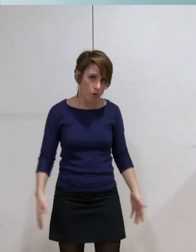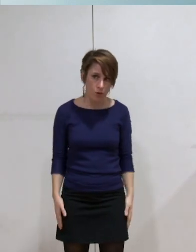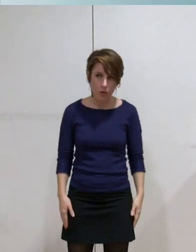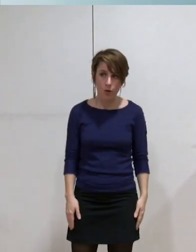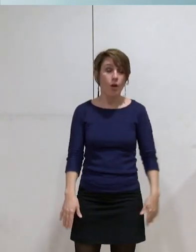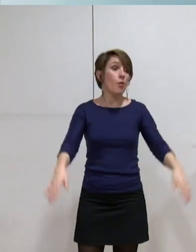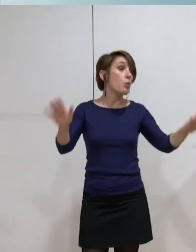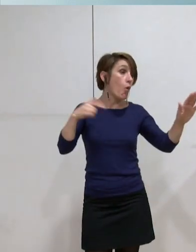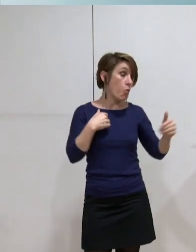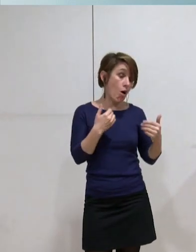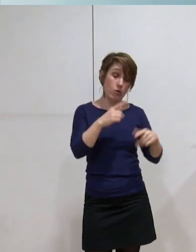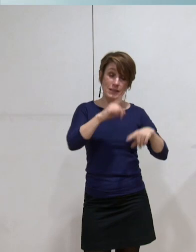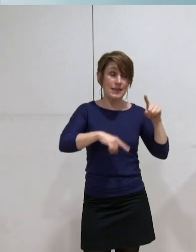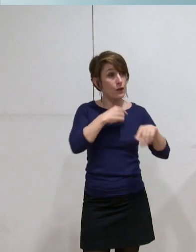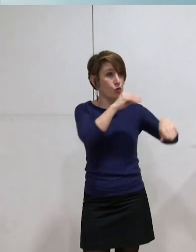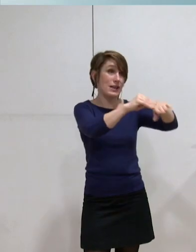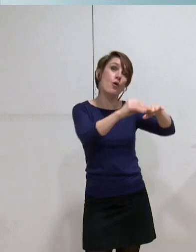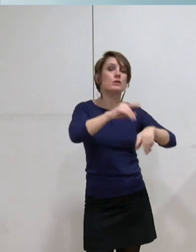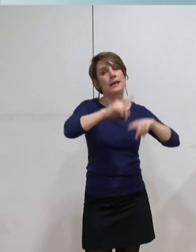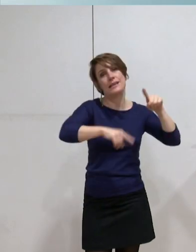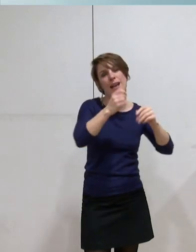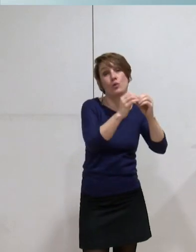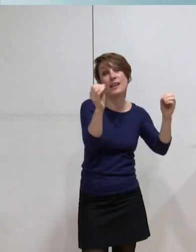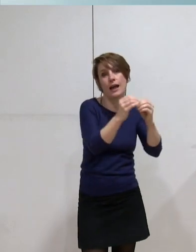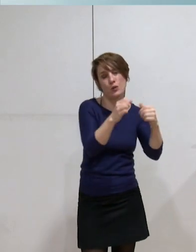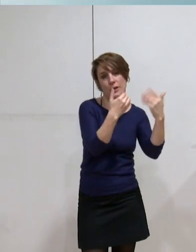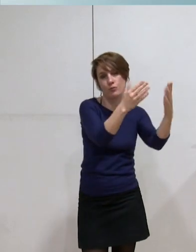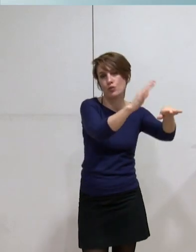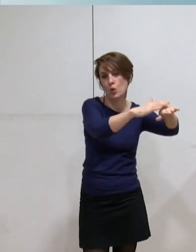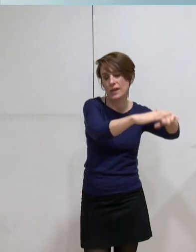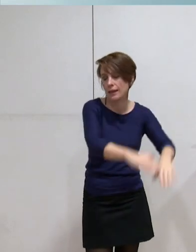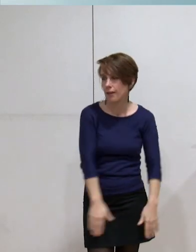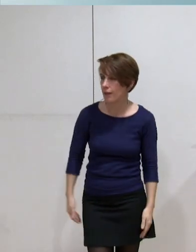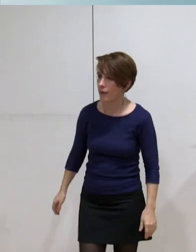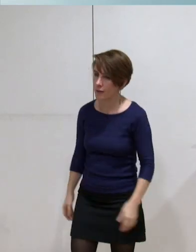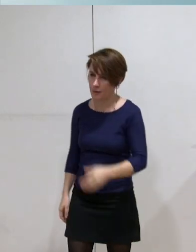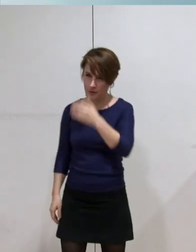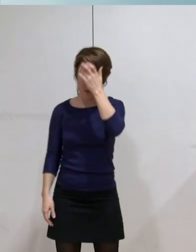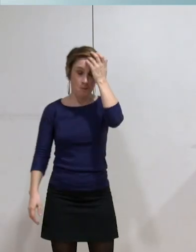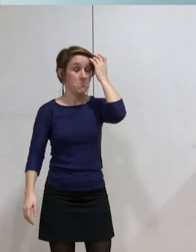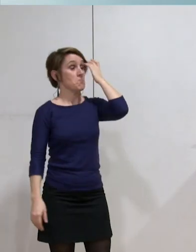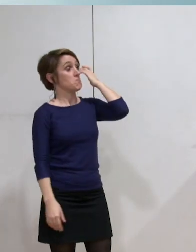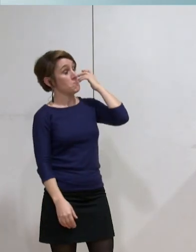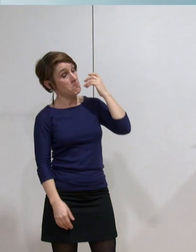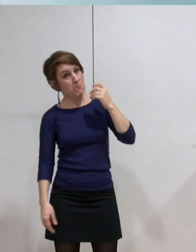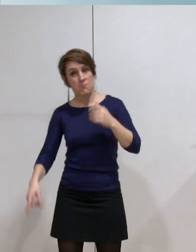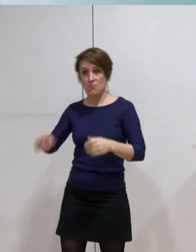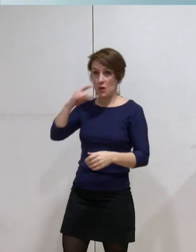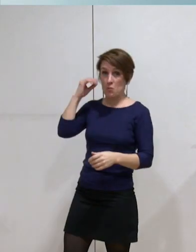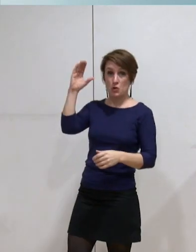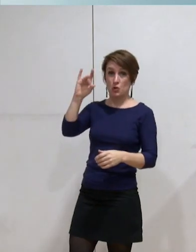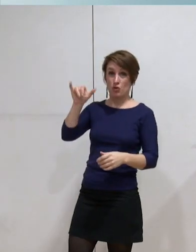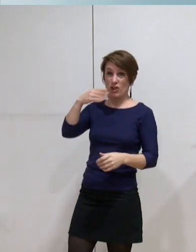ceci dit he c'est cadeau le conseil allez monsieur chamusi sur ces grandes leçons du haut de votre